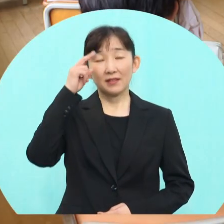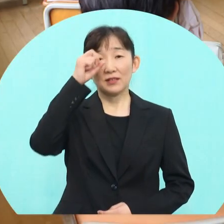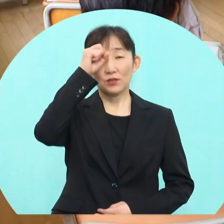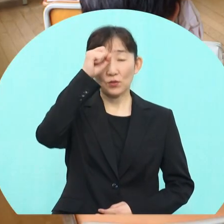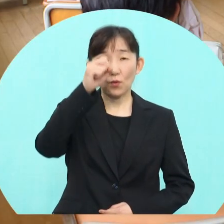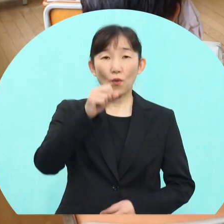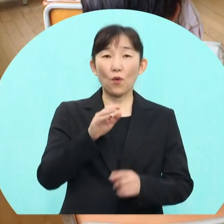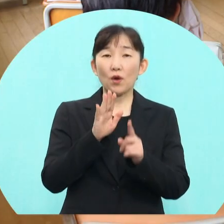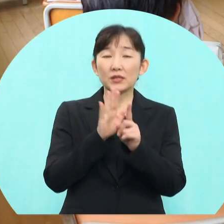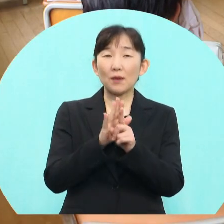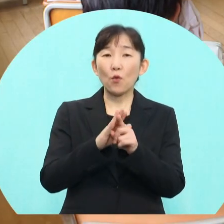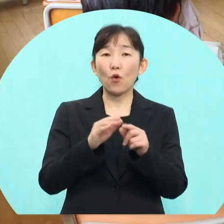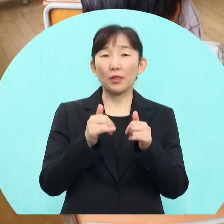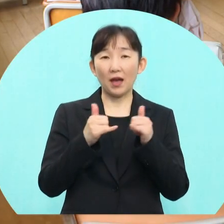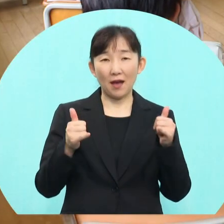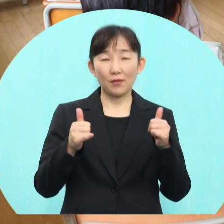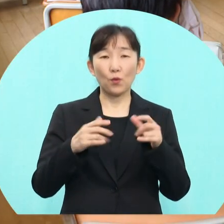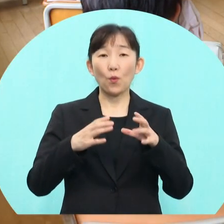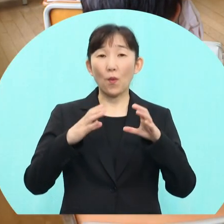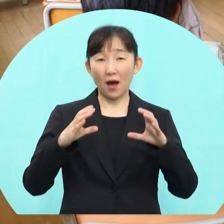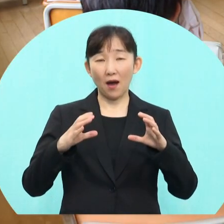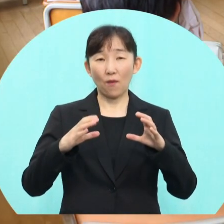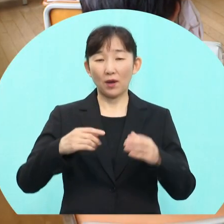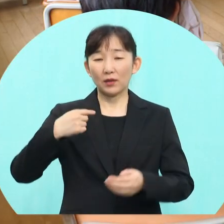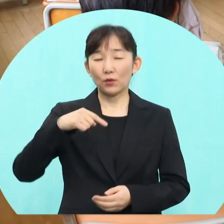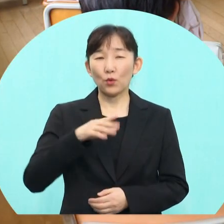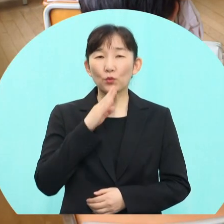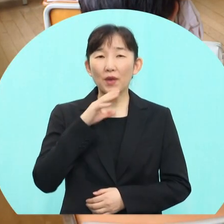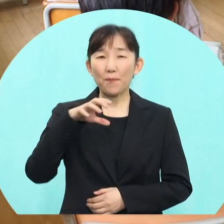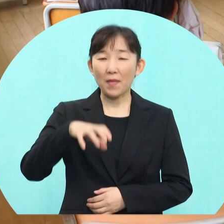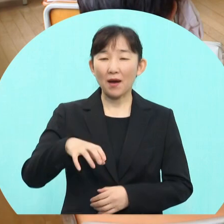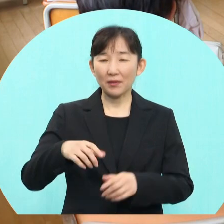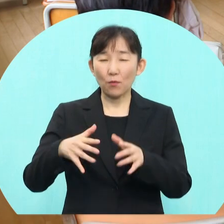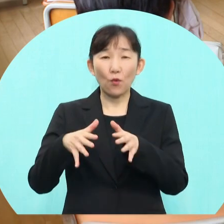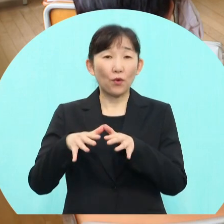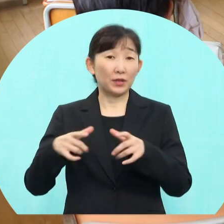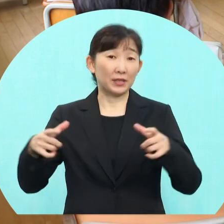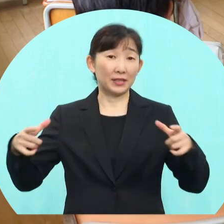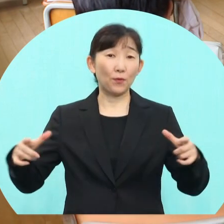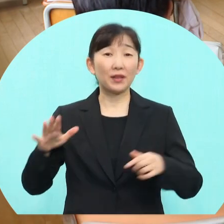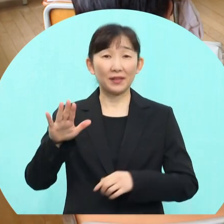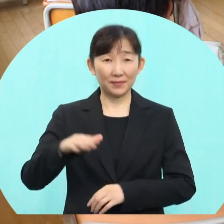認知症サポーターの輪は教育の現場でも広がっています。